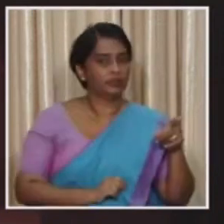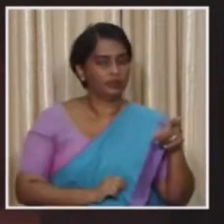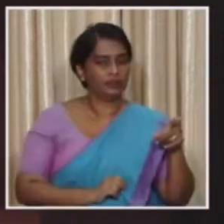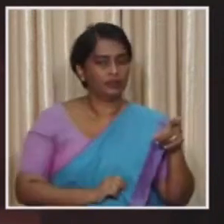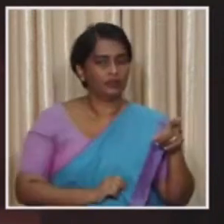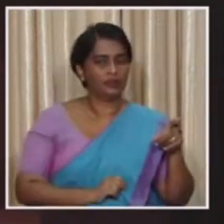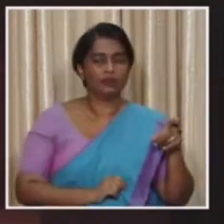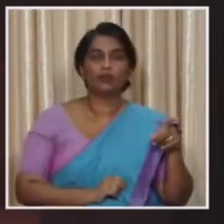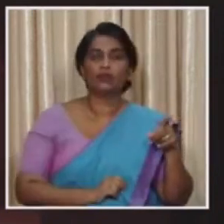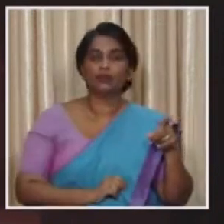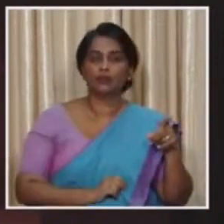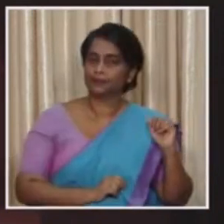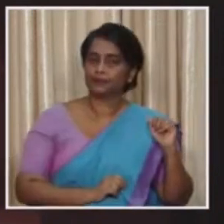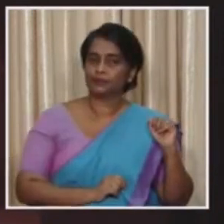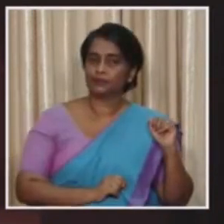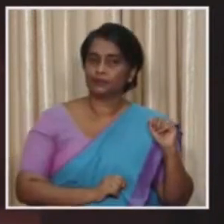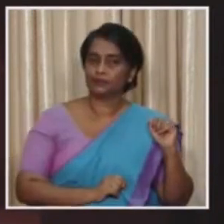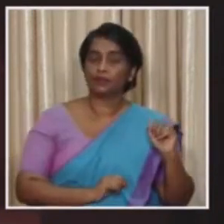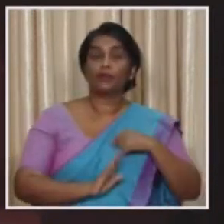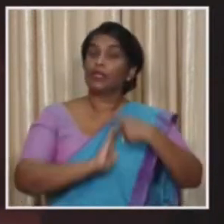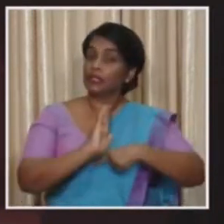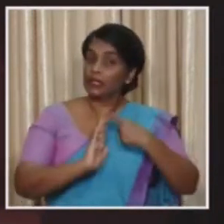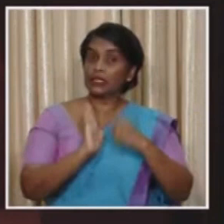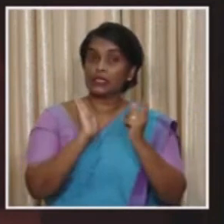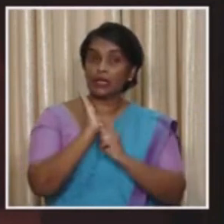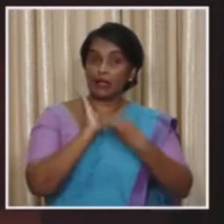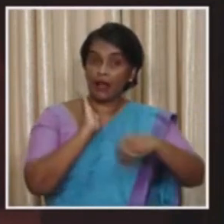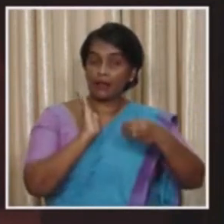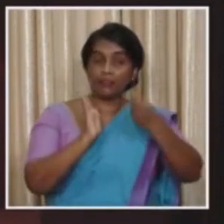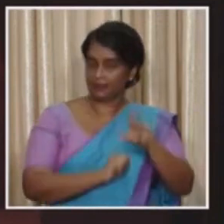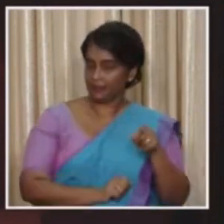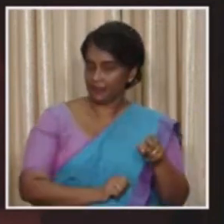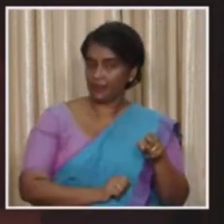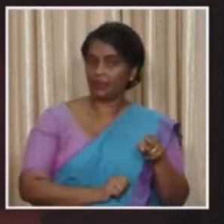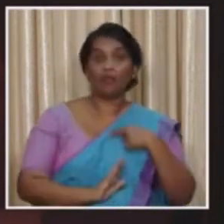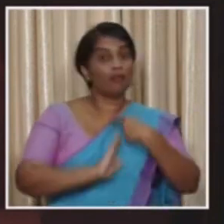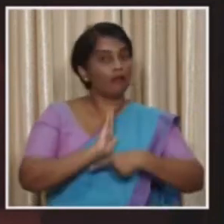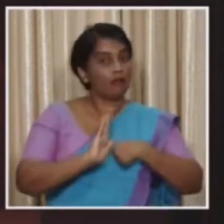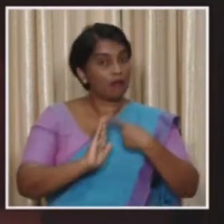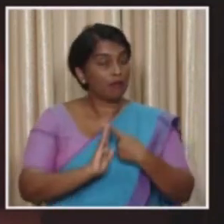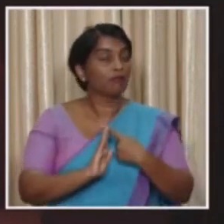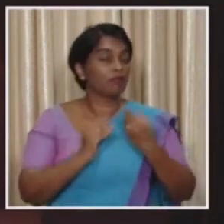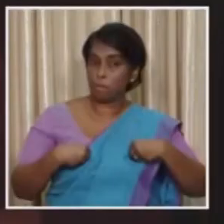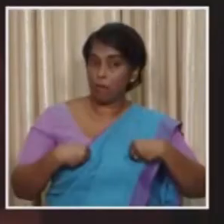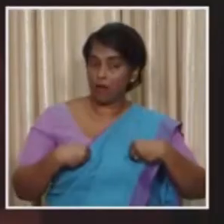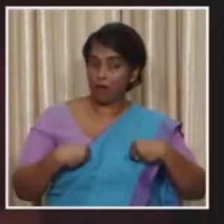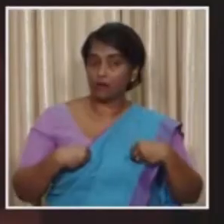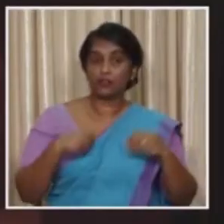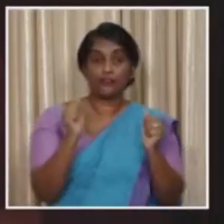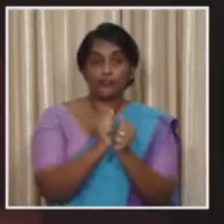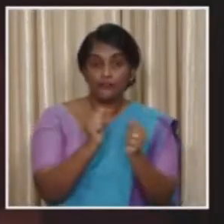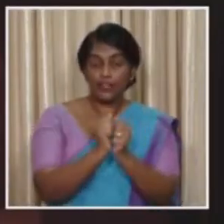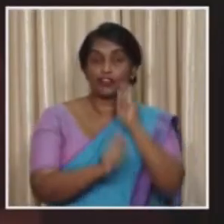තියෙනවා. ඩොමෙස්ටික් ඩෙට් රීස්ට්‍රක්චරින්, දේශීය ණය ප්‍රතිව්‍යුහගත කිරීම තුළ රටට අත්පත් වෙන පාඩුව, වැඩ